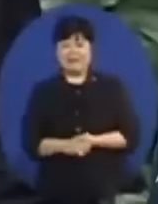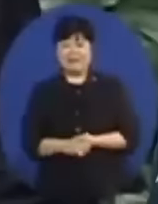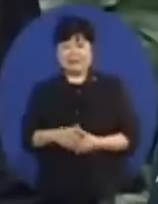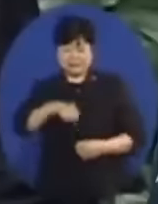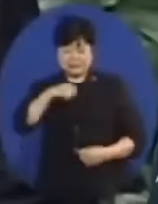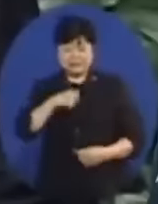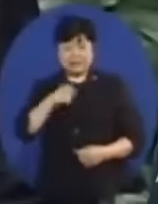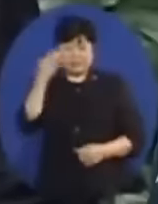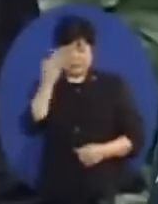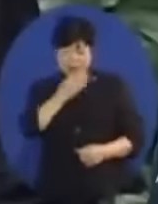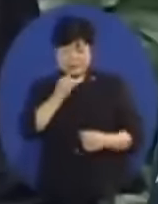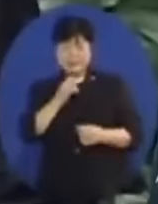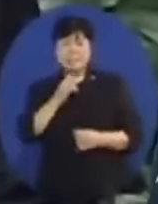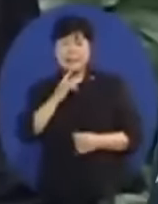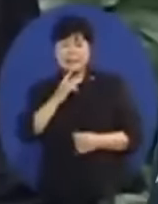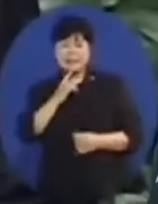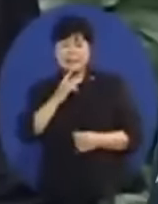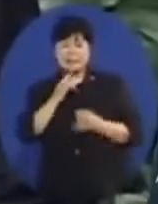의롭고 착한 일만 한 사람